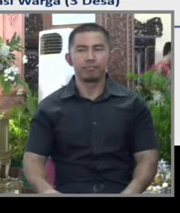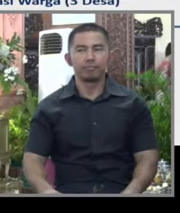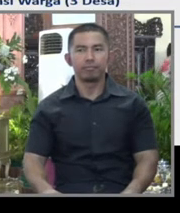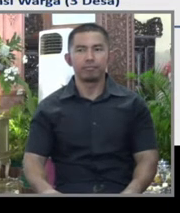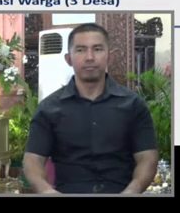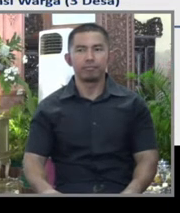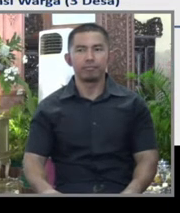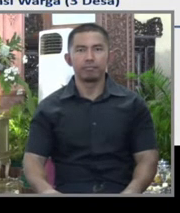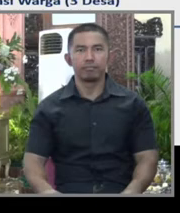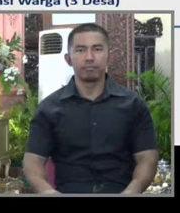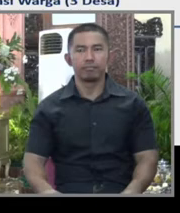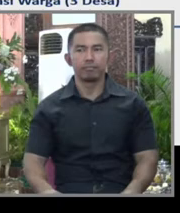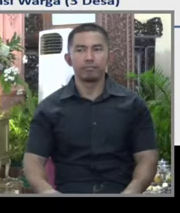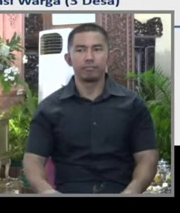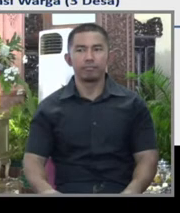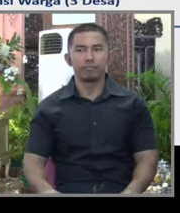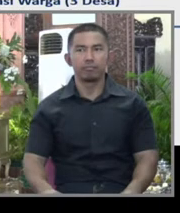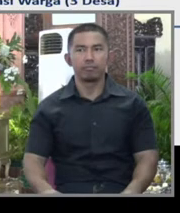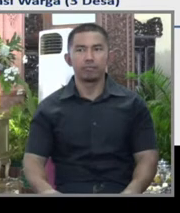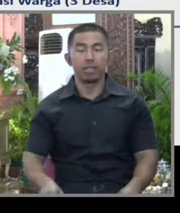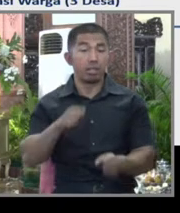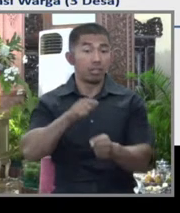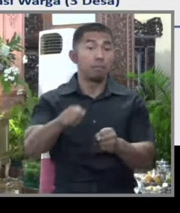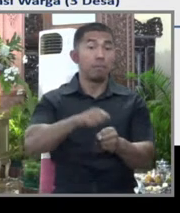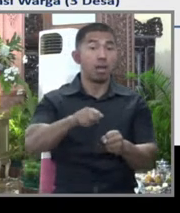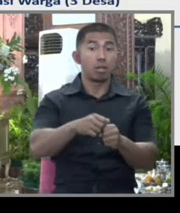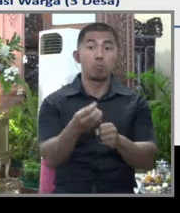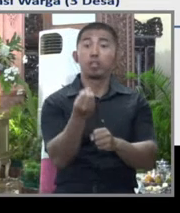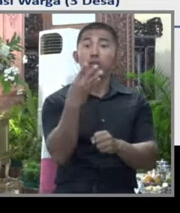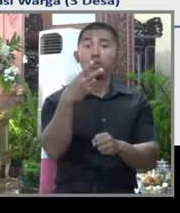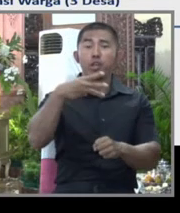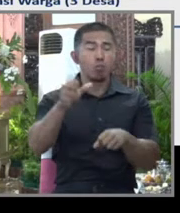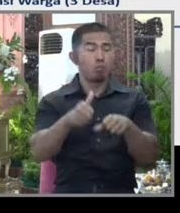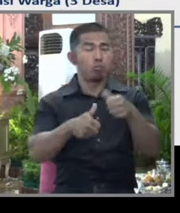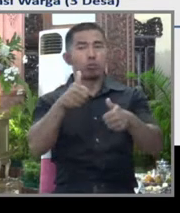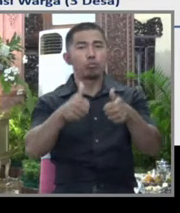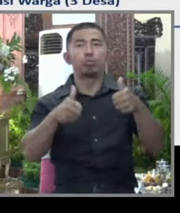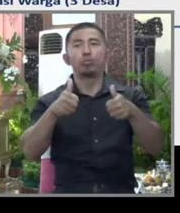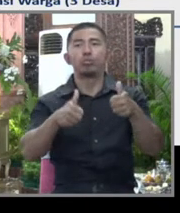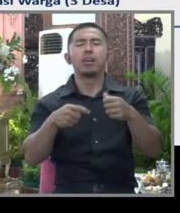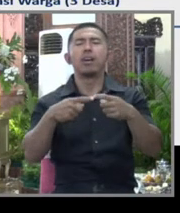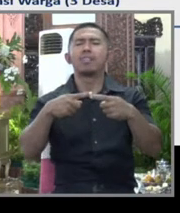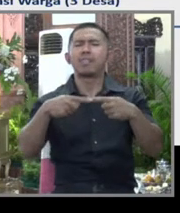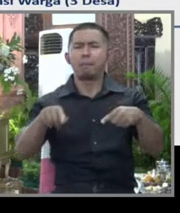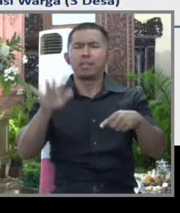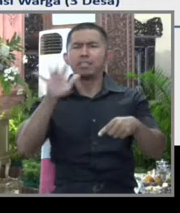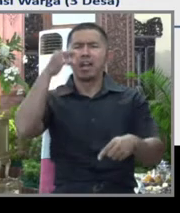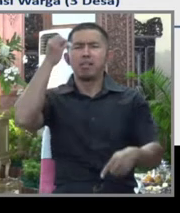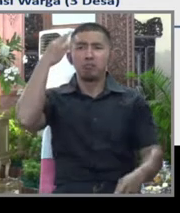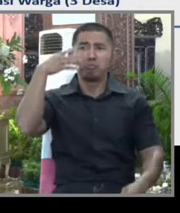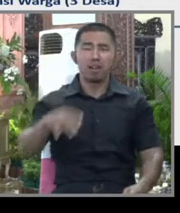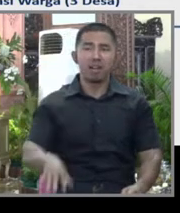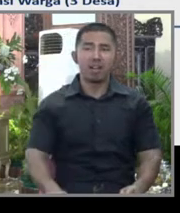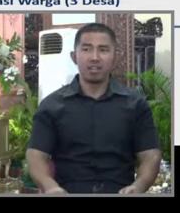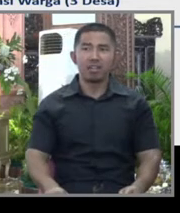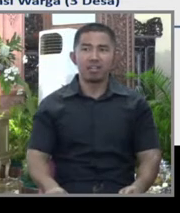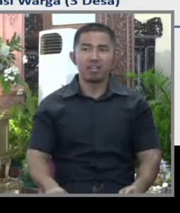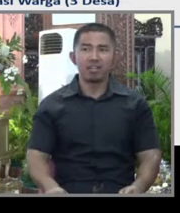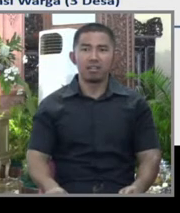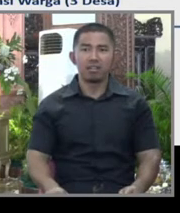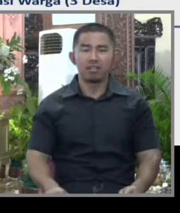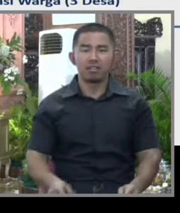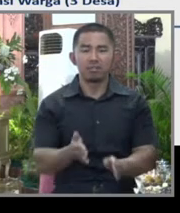Contoh nyata, ya. Jepara pertumbuhannya ekonomi luar biasa Pak, tapi jangan lupa sebagian disokong